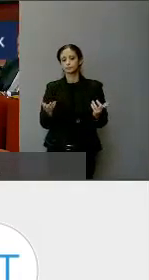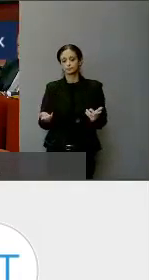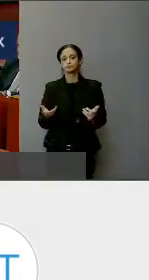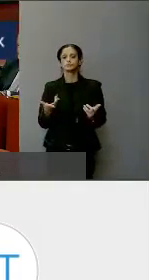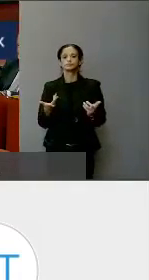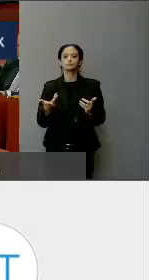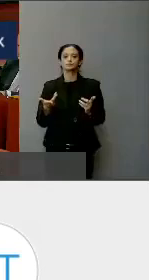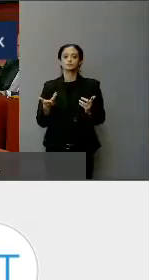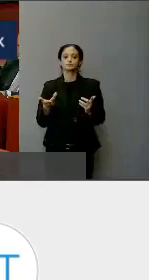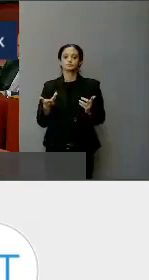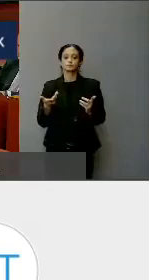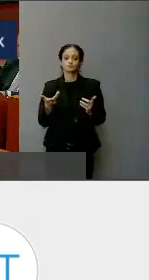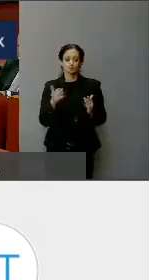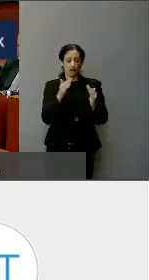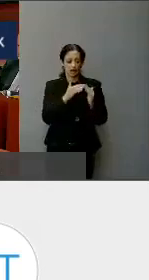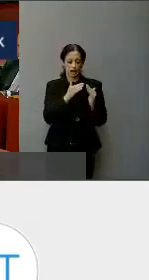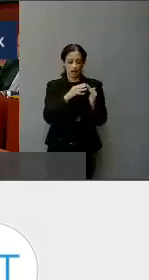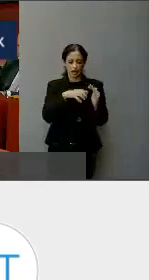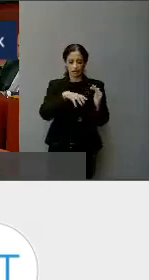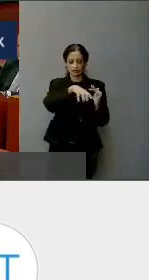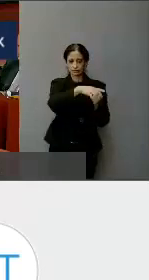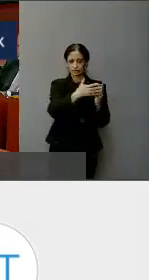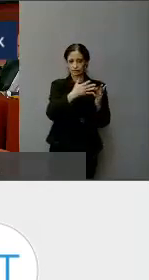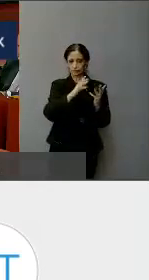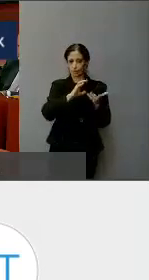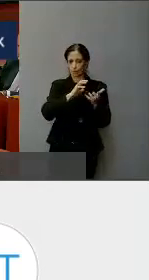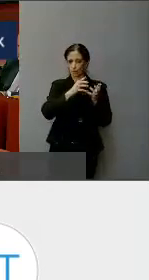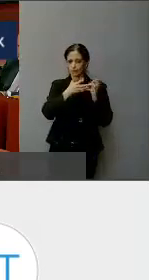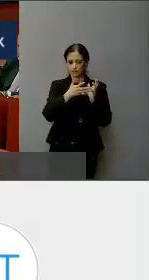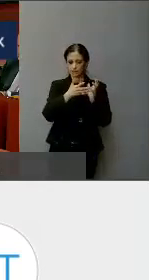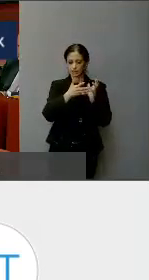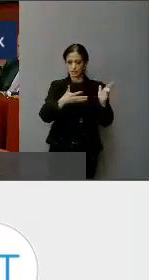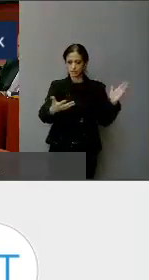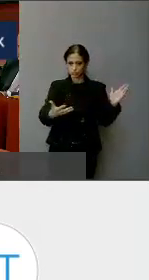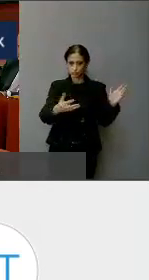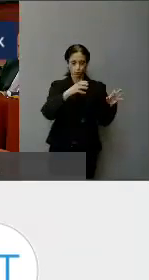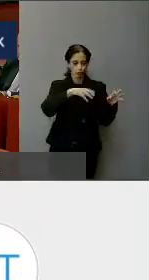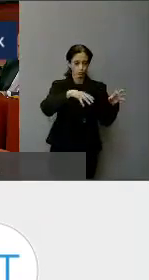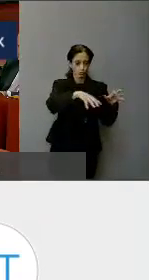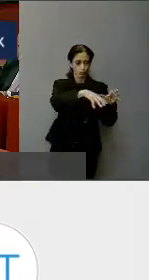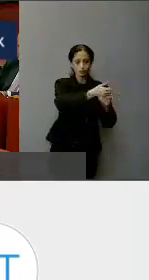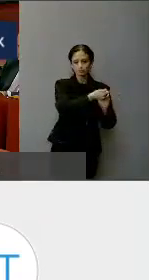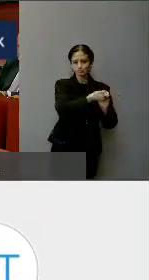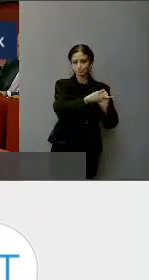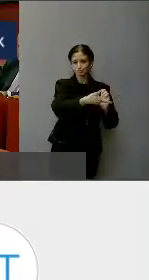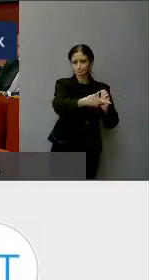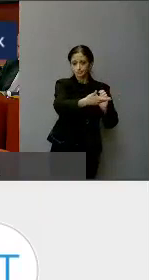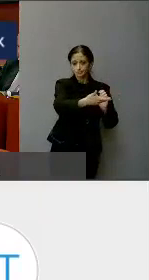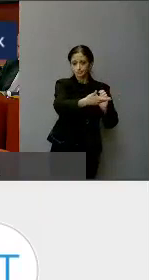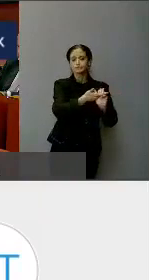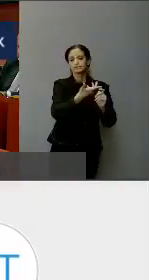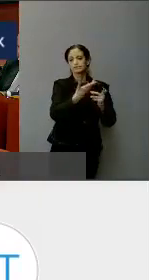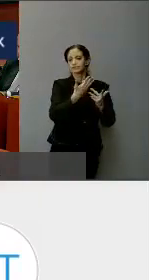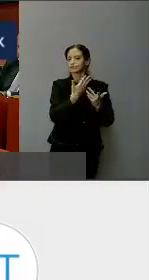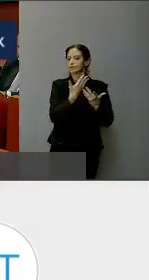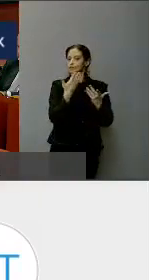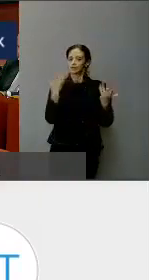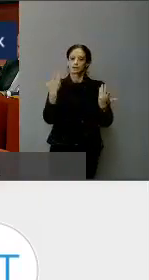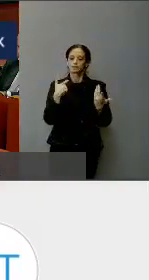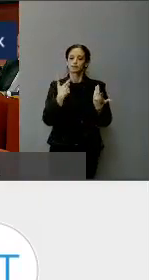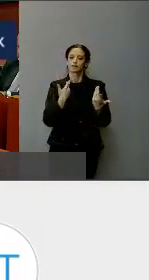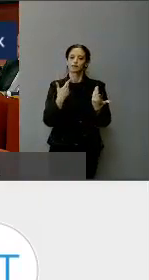di queste casette e la diciamo molteplicità di queste casette ovviamente richiederebbe